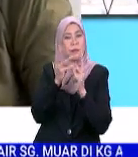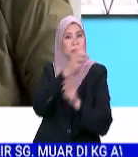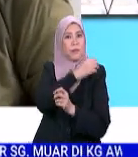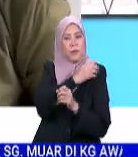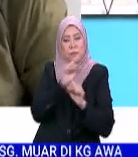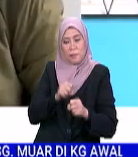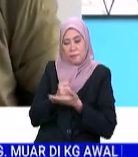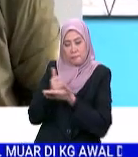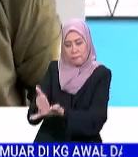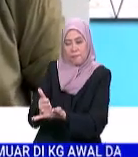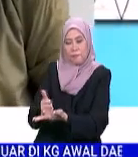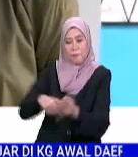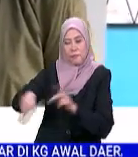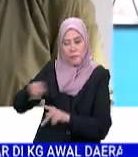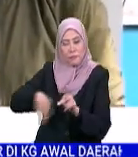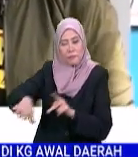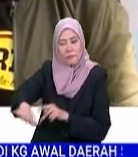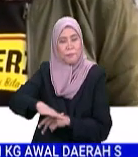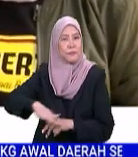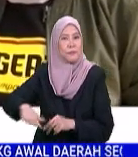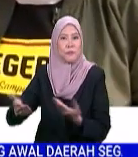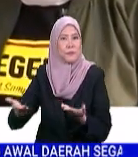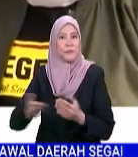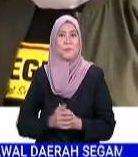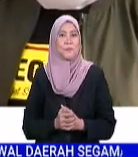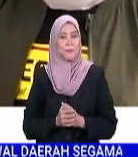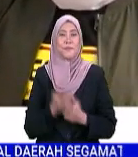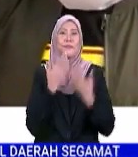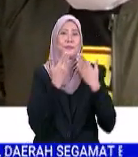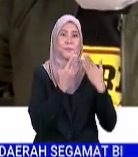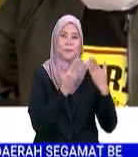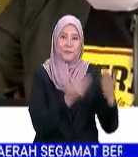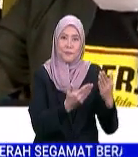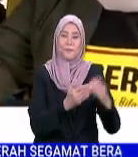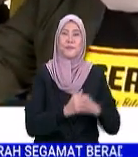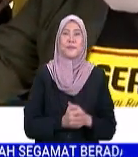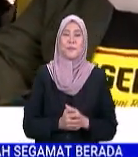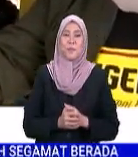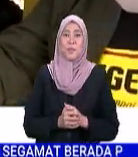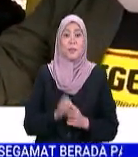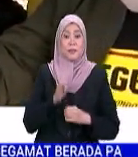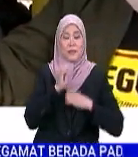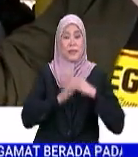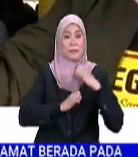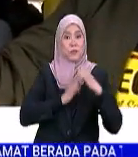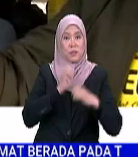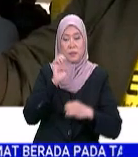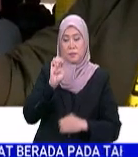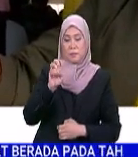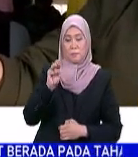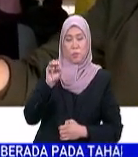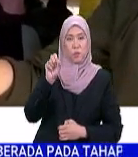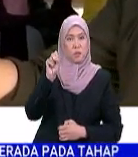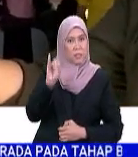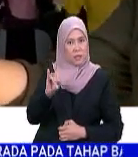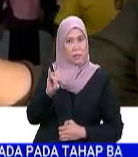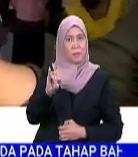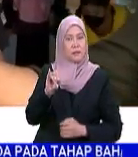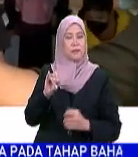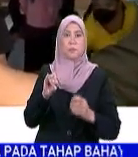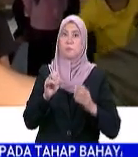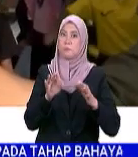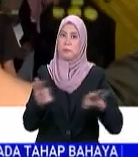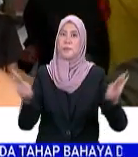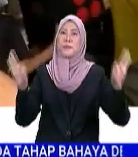untuk membantu mereka? Terima kasih Lin. Kalau ikutkan bila bercakap tentang emosi ini, kita nampak besar kan emosi itu